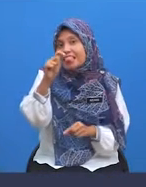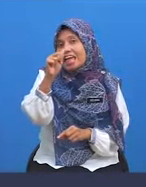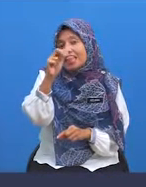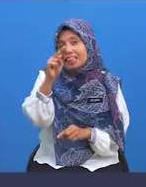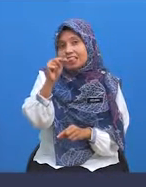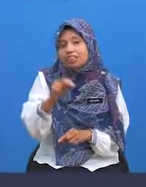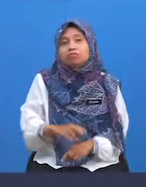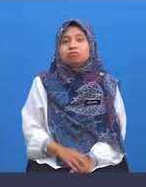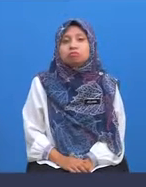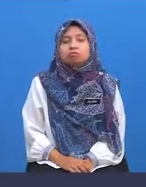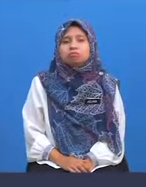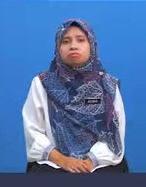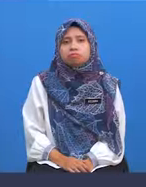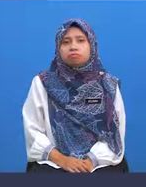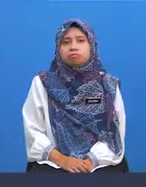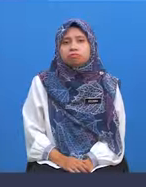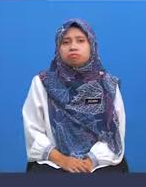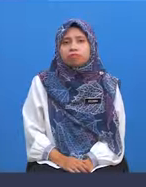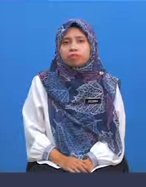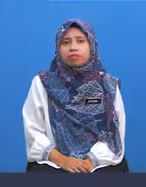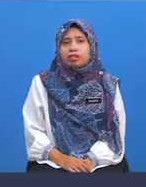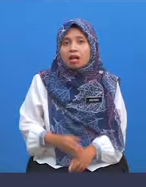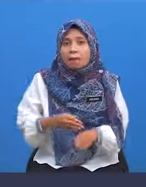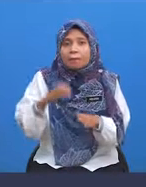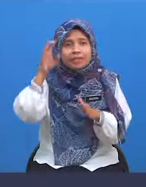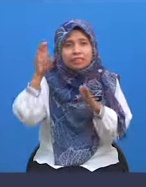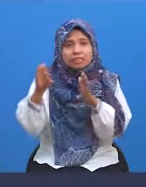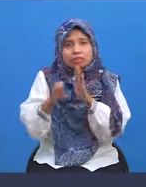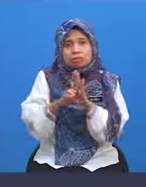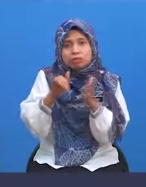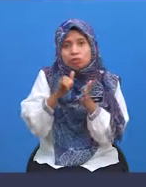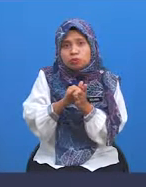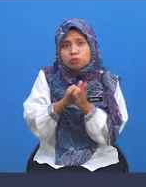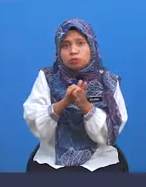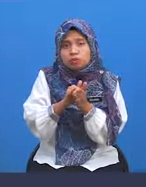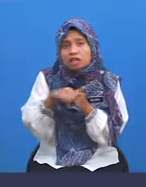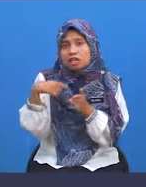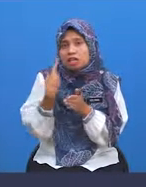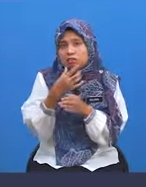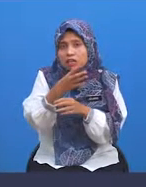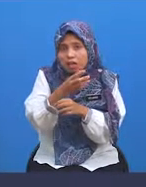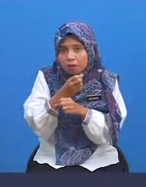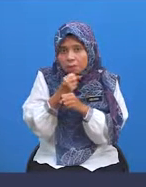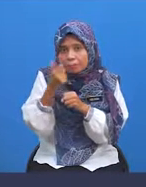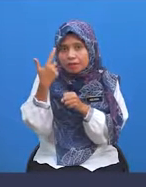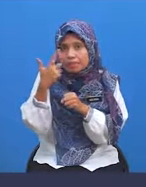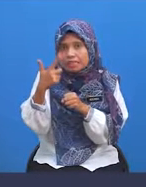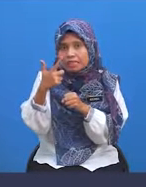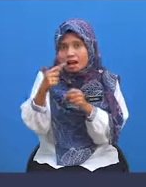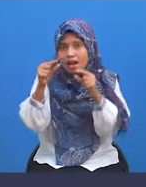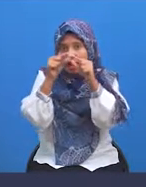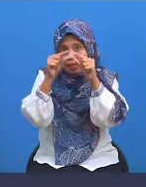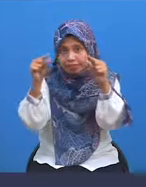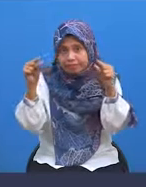iaitu tangent. Pada gambar rajah berikut, kita dapat lihat graf